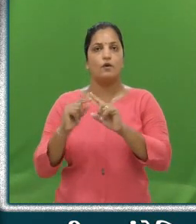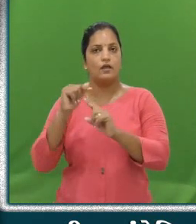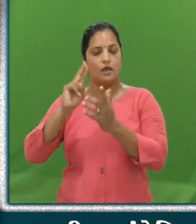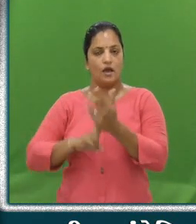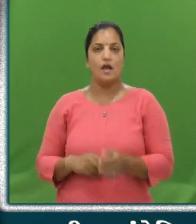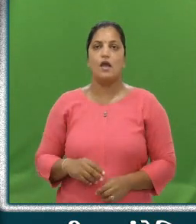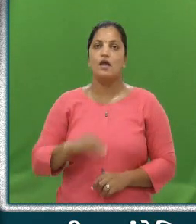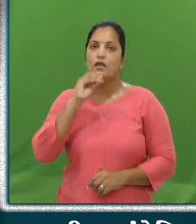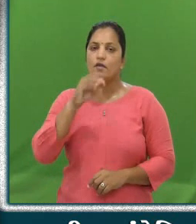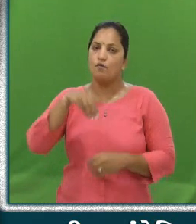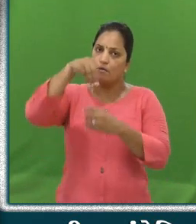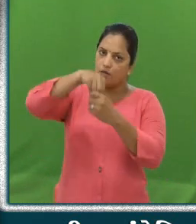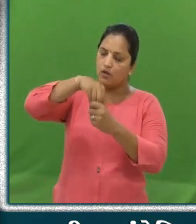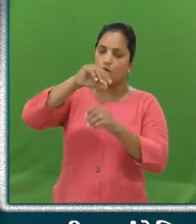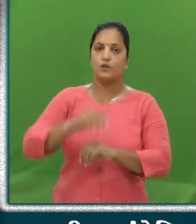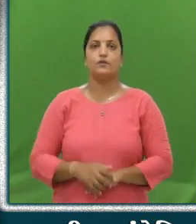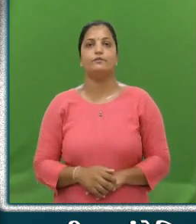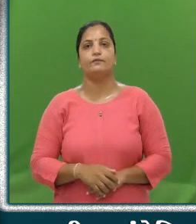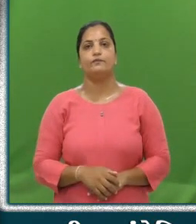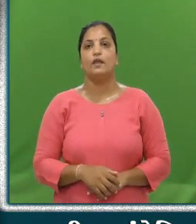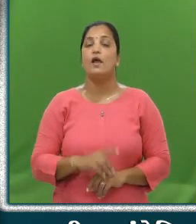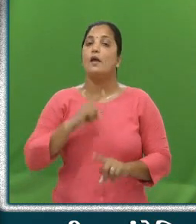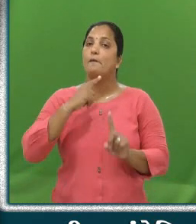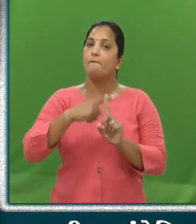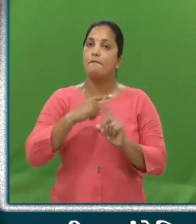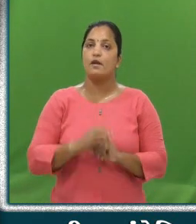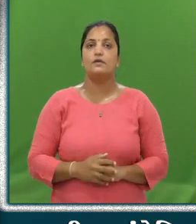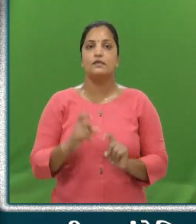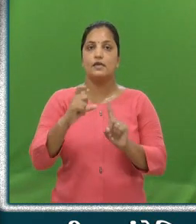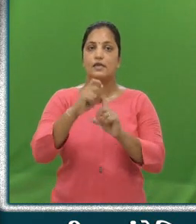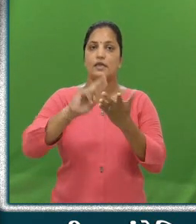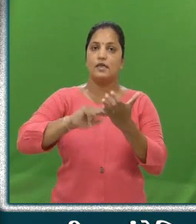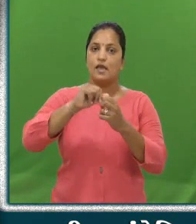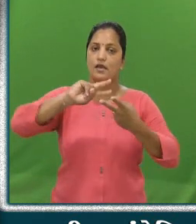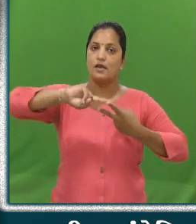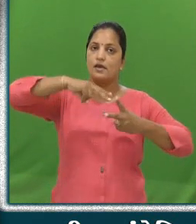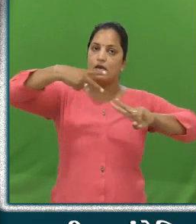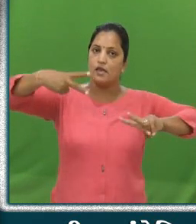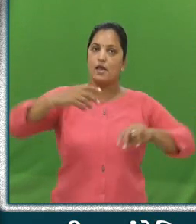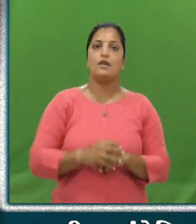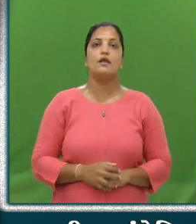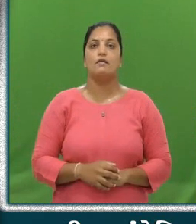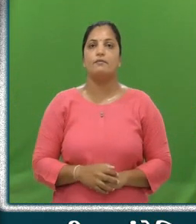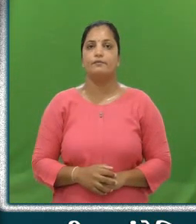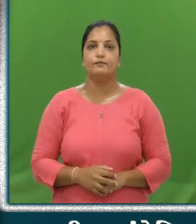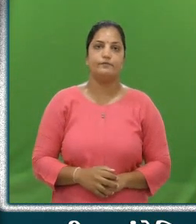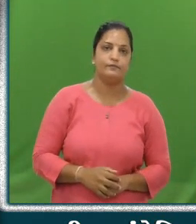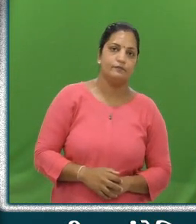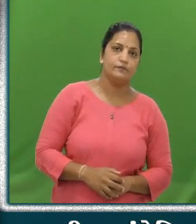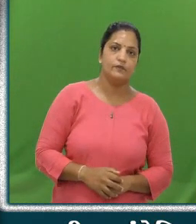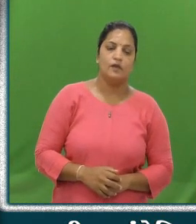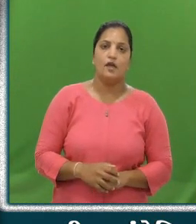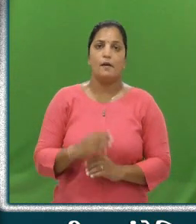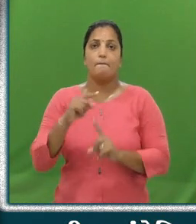સંશ્લેષણની માહિતી ધરાવતો હોય છે અને જે આ ડીએનએ જે હોય છે એ ડીએનએ નો શું છે કે ભાગ